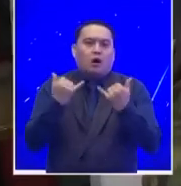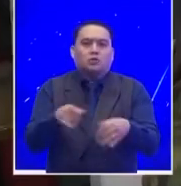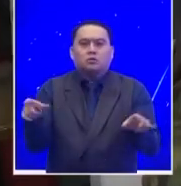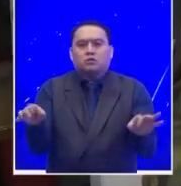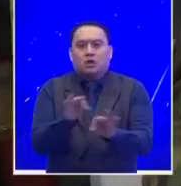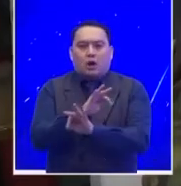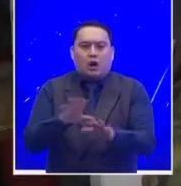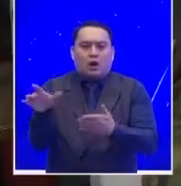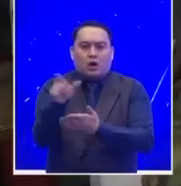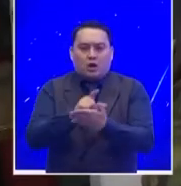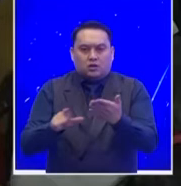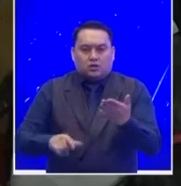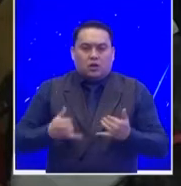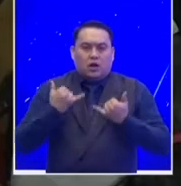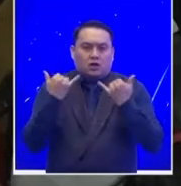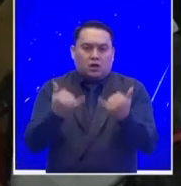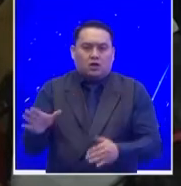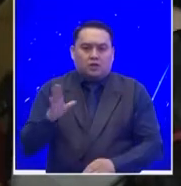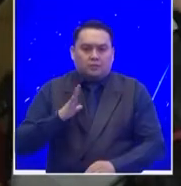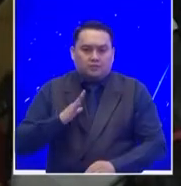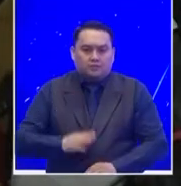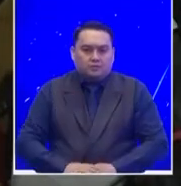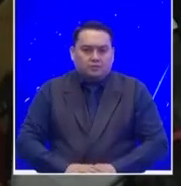жырларын оқып, әндерін арнады.